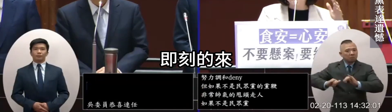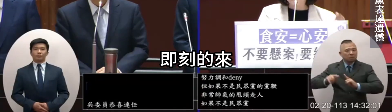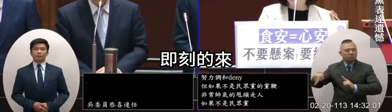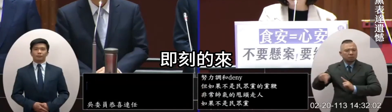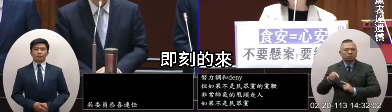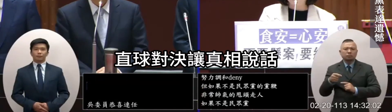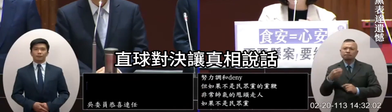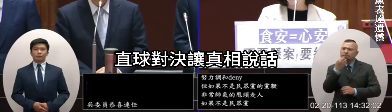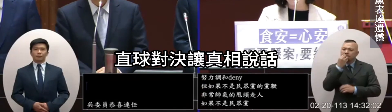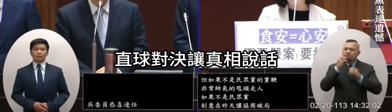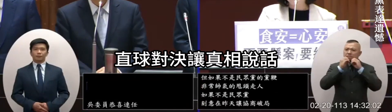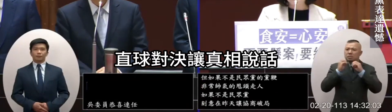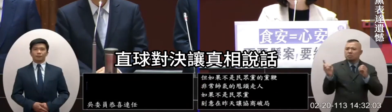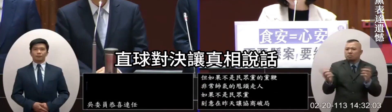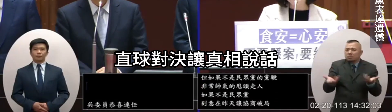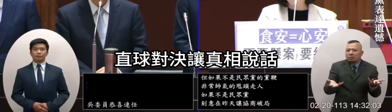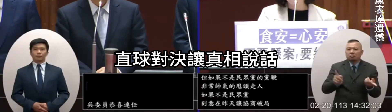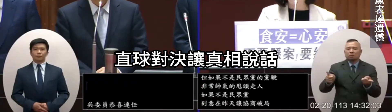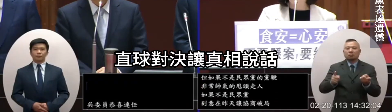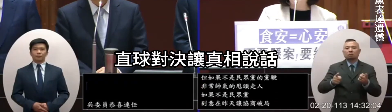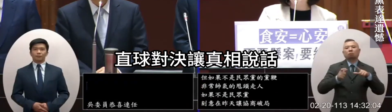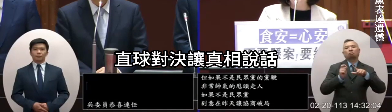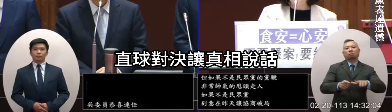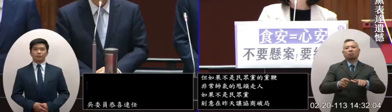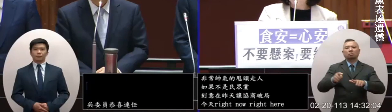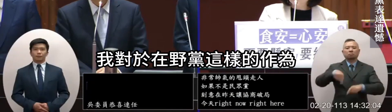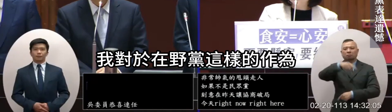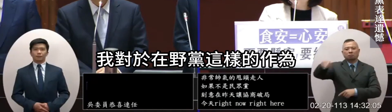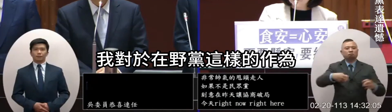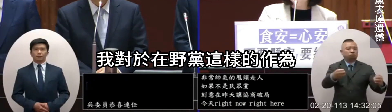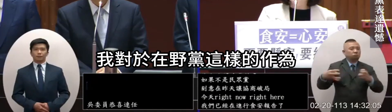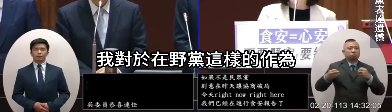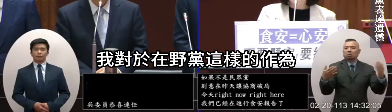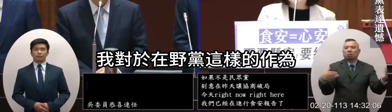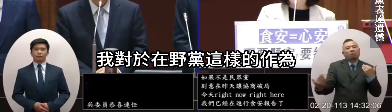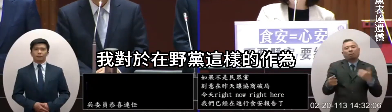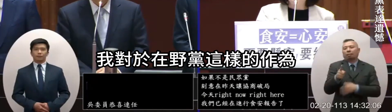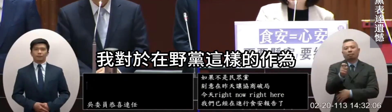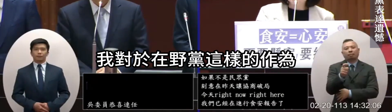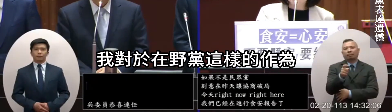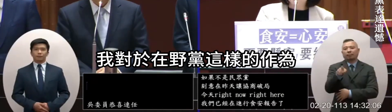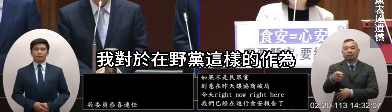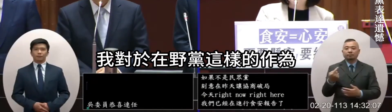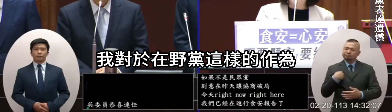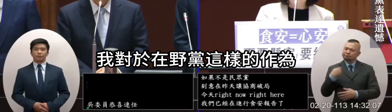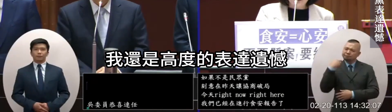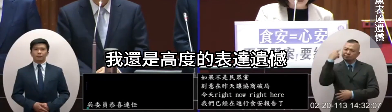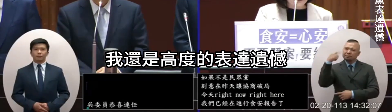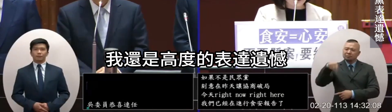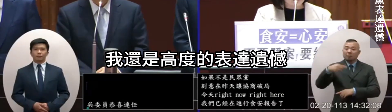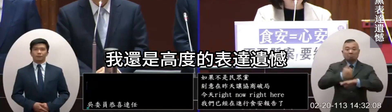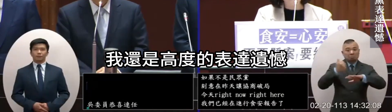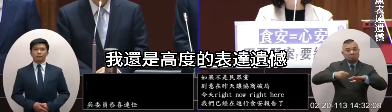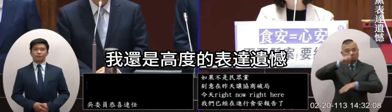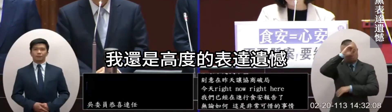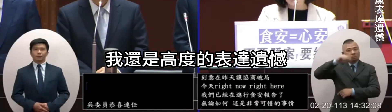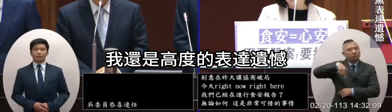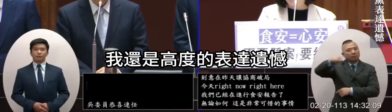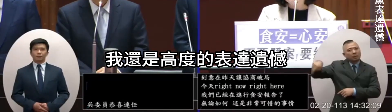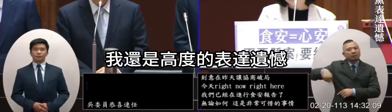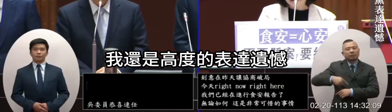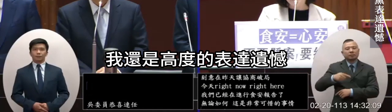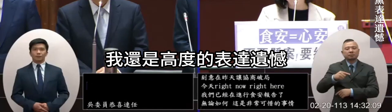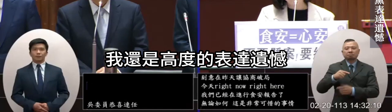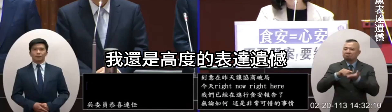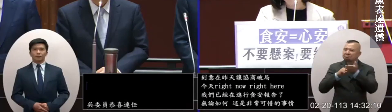刻的来直球对决，让真相说话。我对于在野党这样的作为，我还是高度的